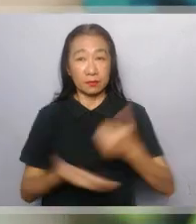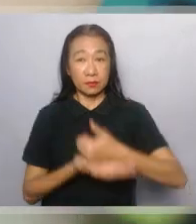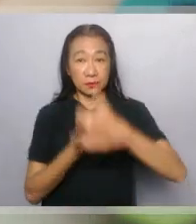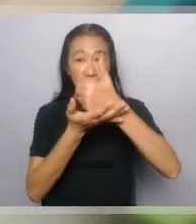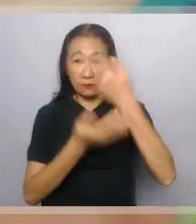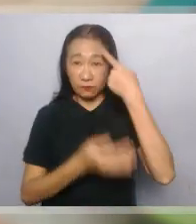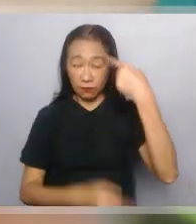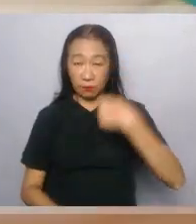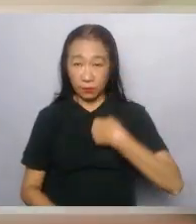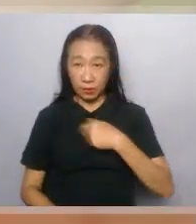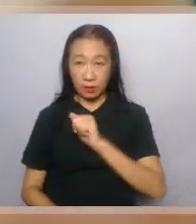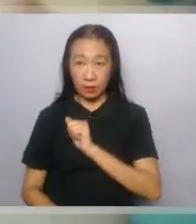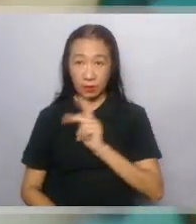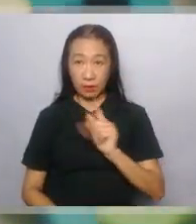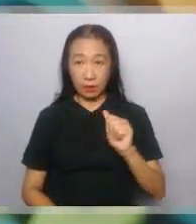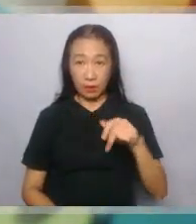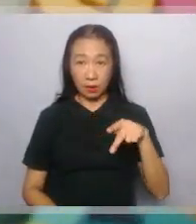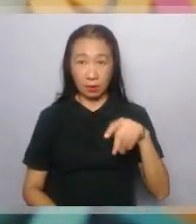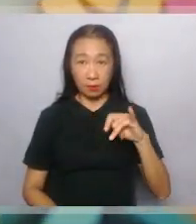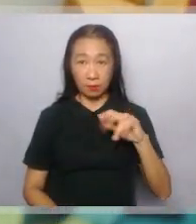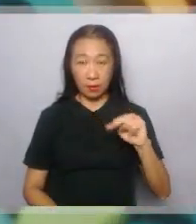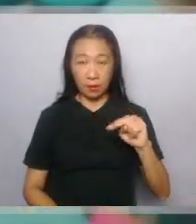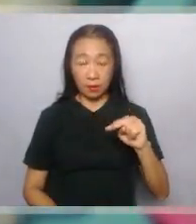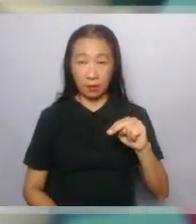Malaking tulong sa akin ng AKAPIN